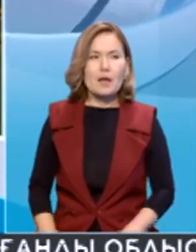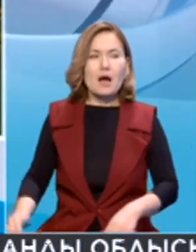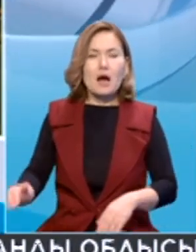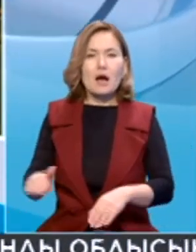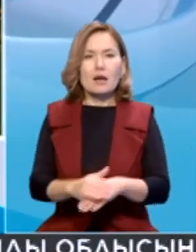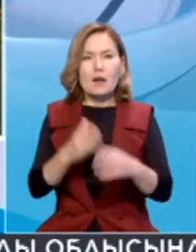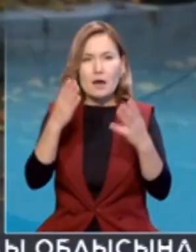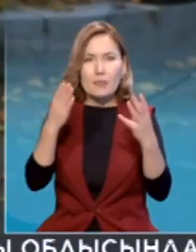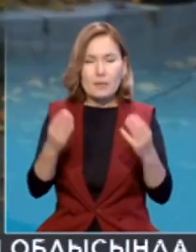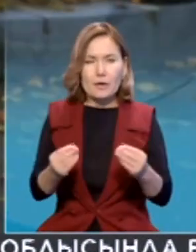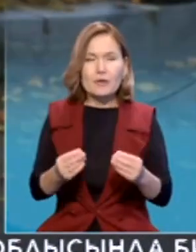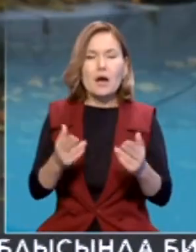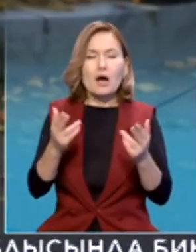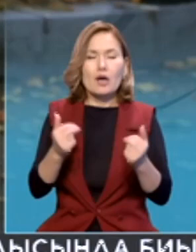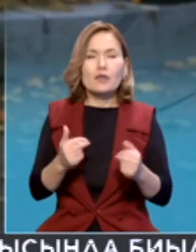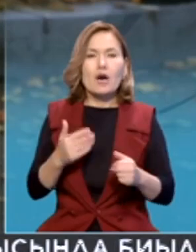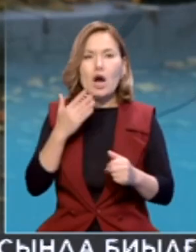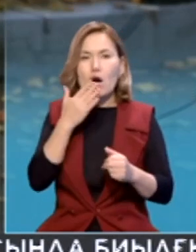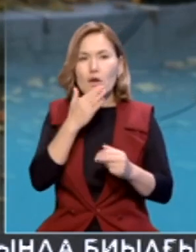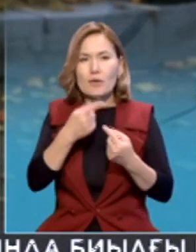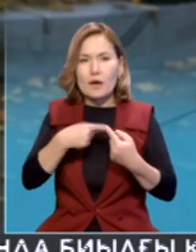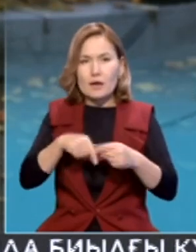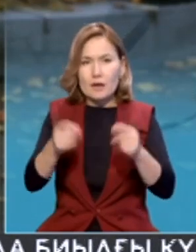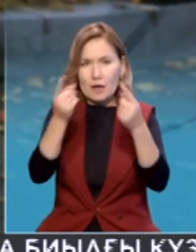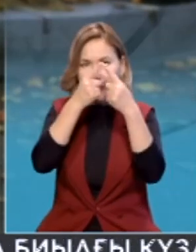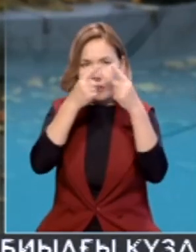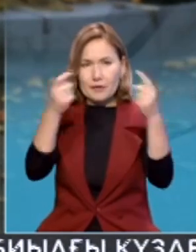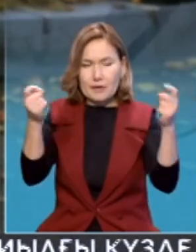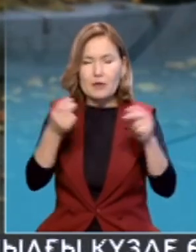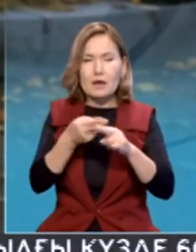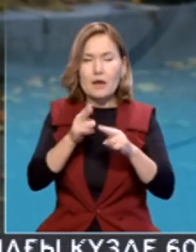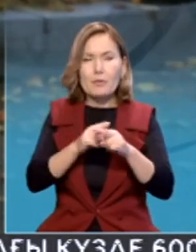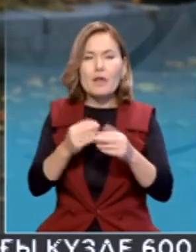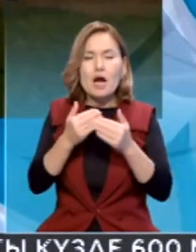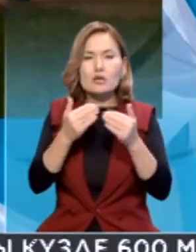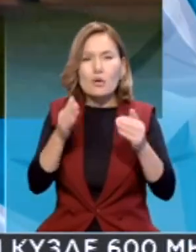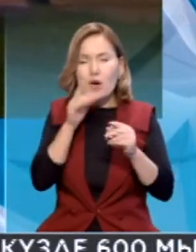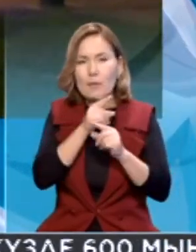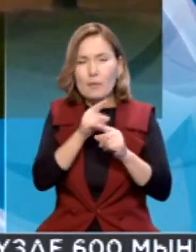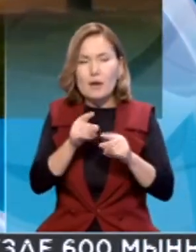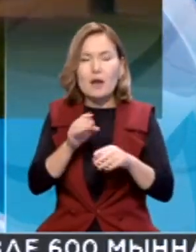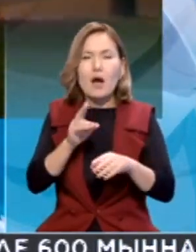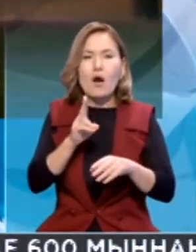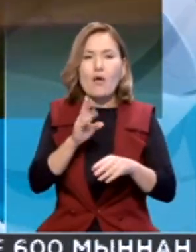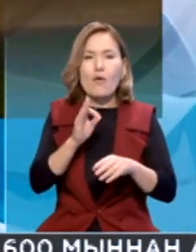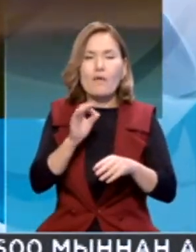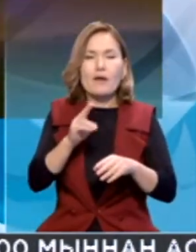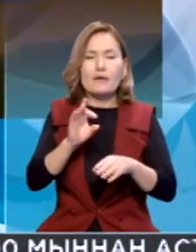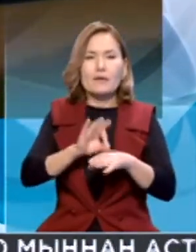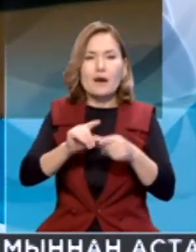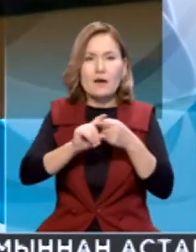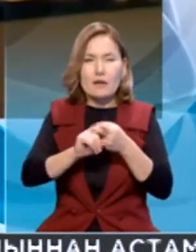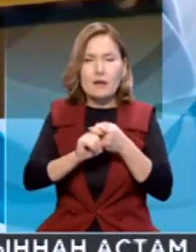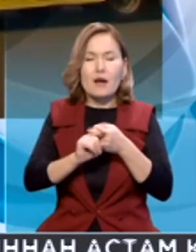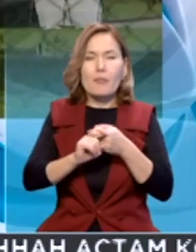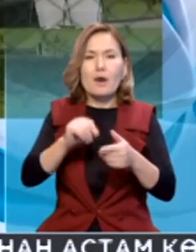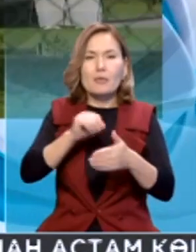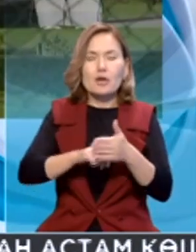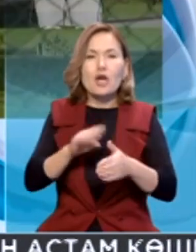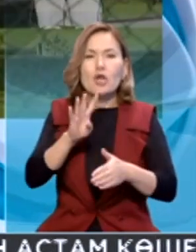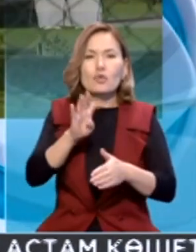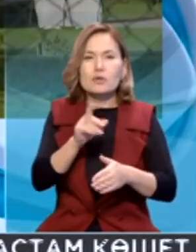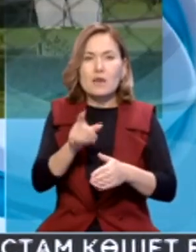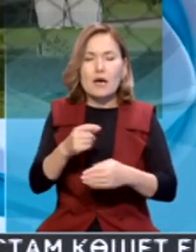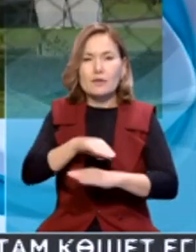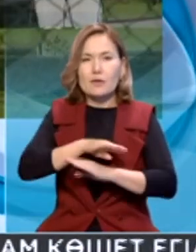Қайырлы күн, Гүлназ. Я ұлттық статистика басқармасының деректеріне сәйкес, соңғы уақытта ковидтен 400-ге жуық кісі өлімі тіркелген.